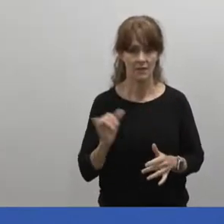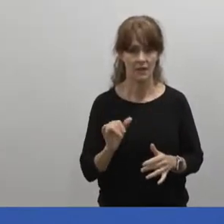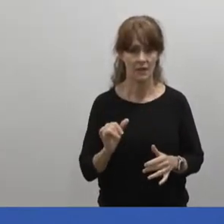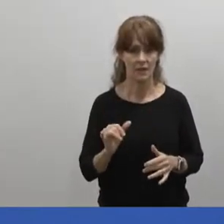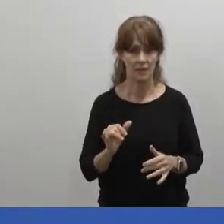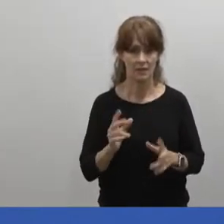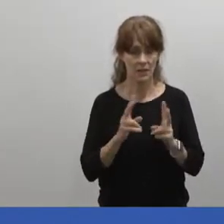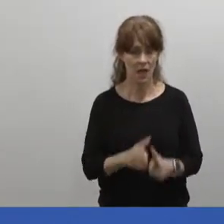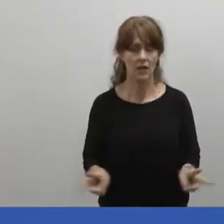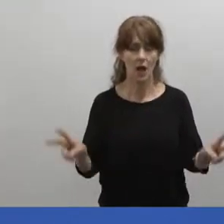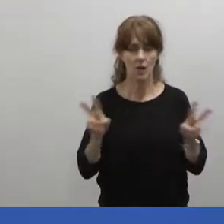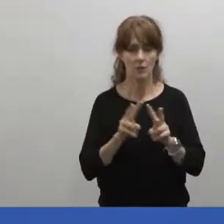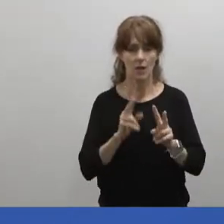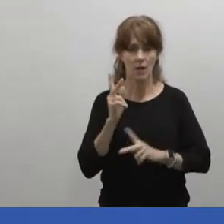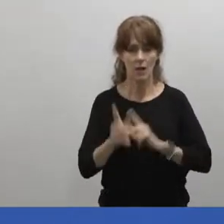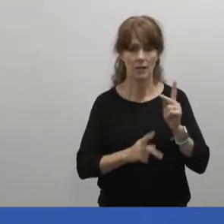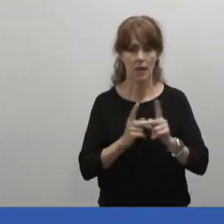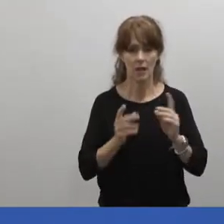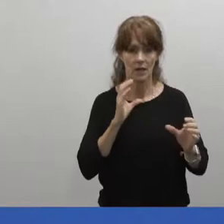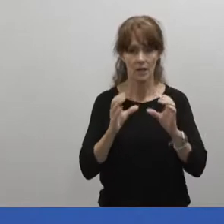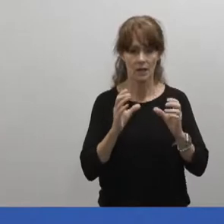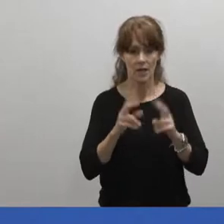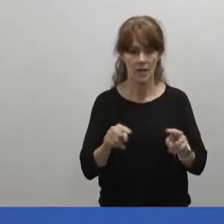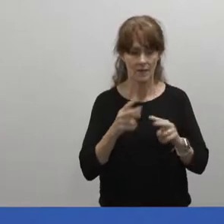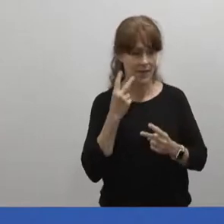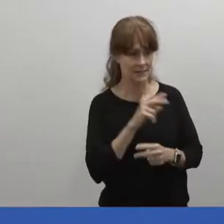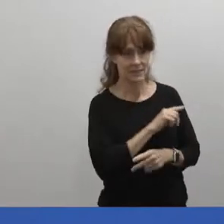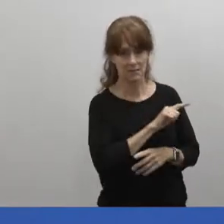là này